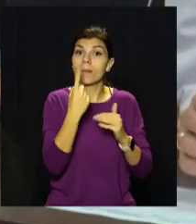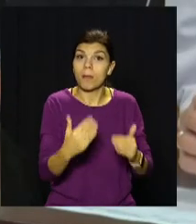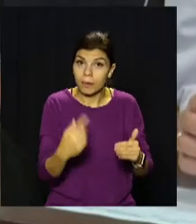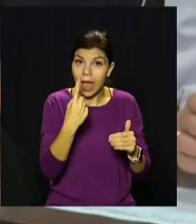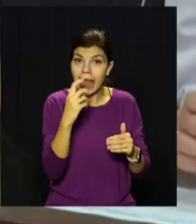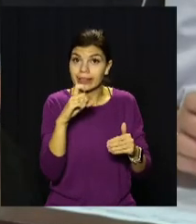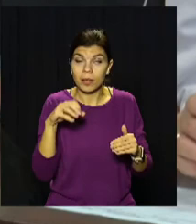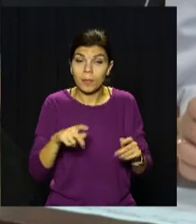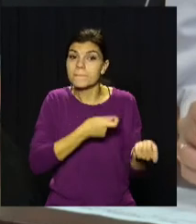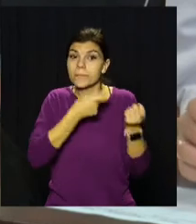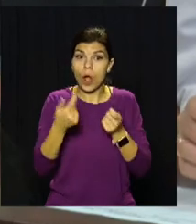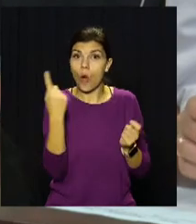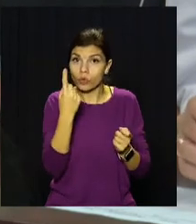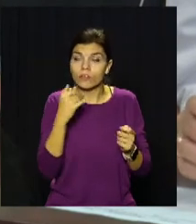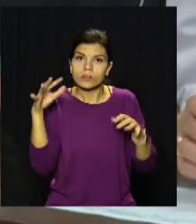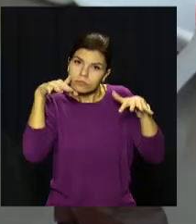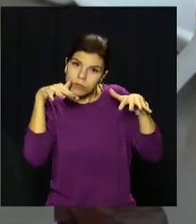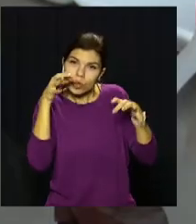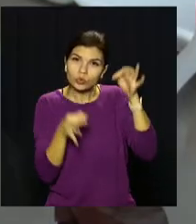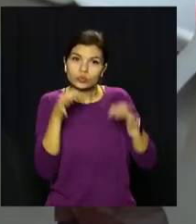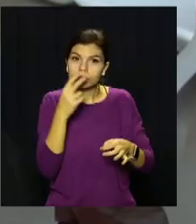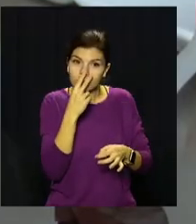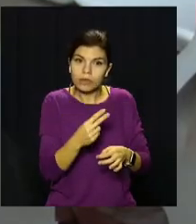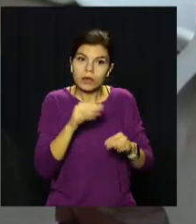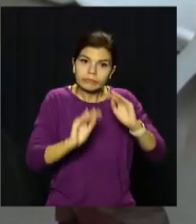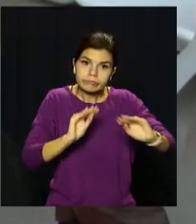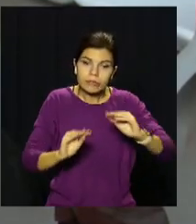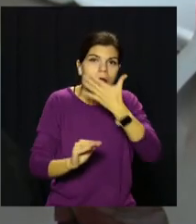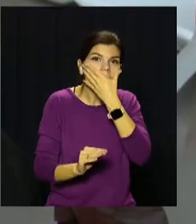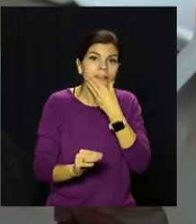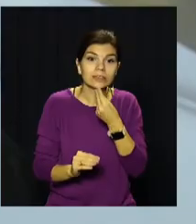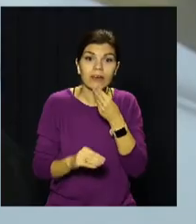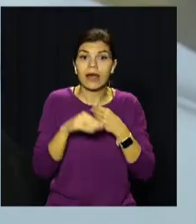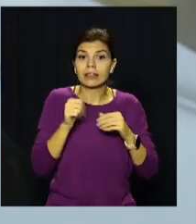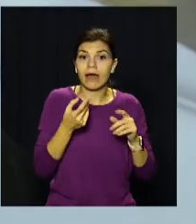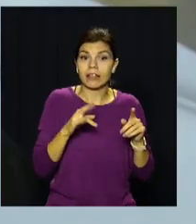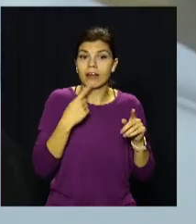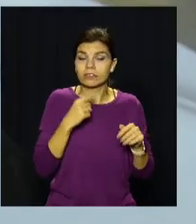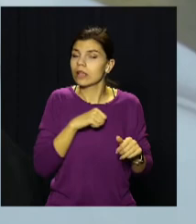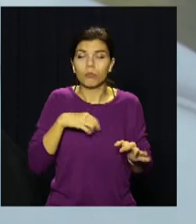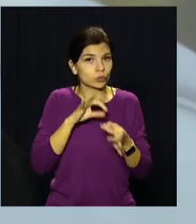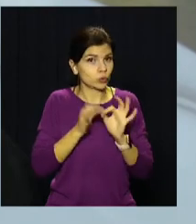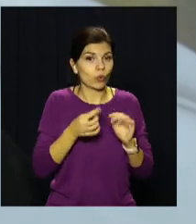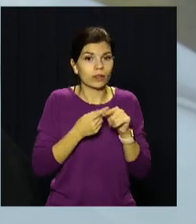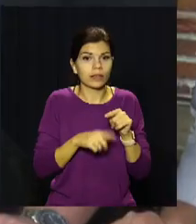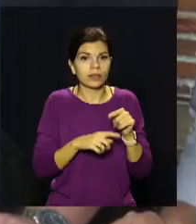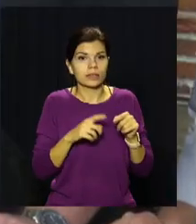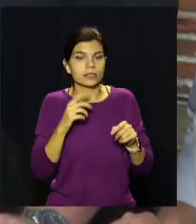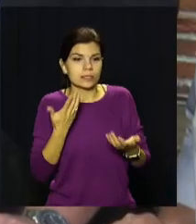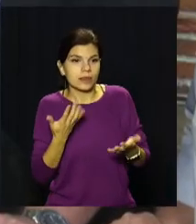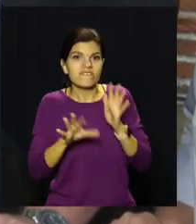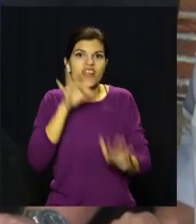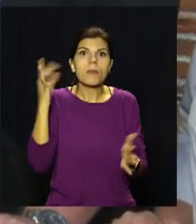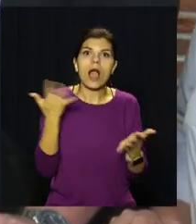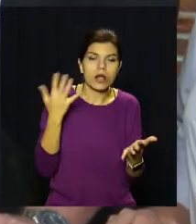принести готовий десерт і під пильним оком суддів оформити його подачу. Тетяна каже, попри все найскладніше – визначитися зі стравою